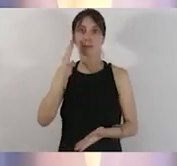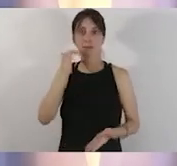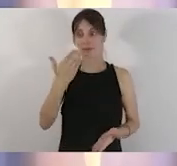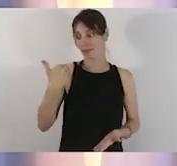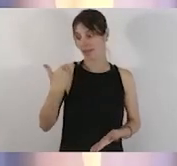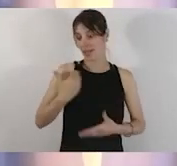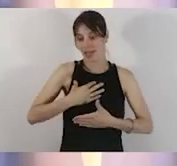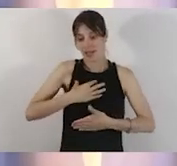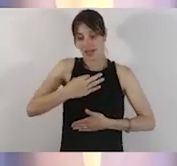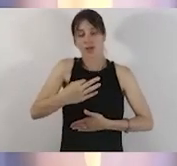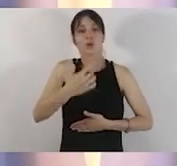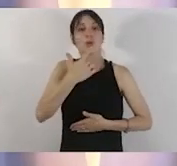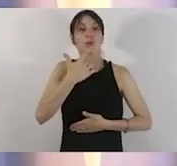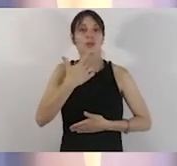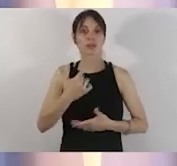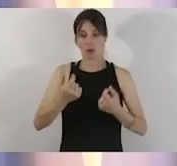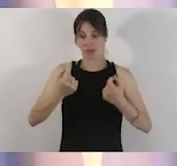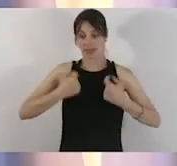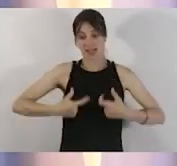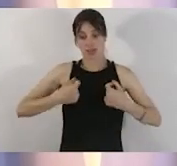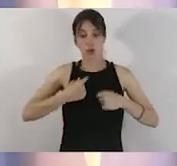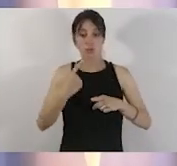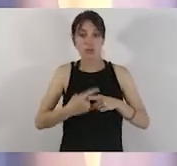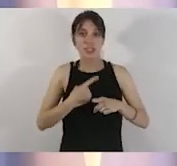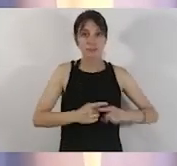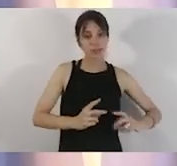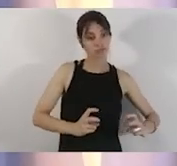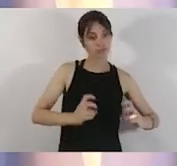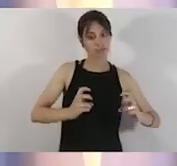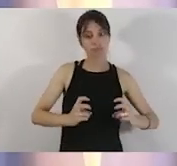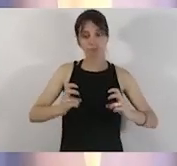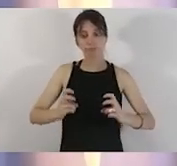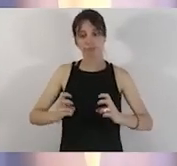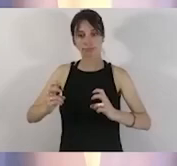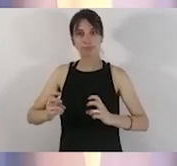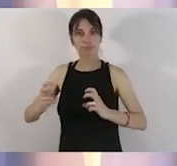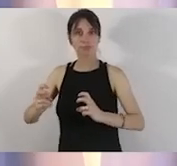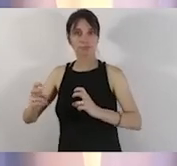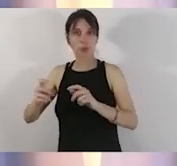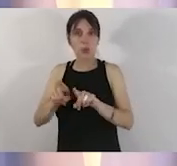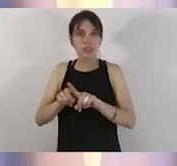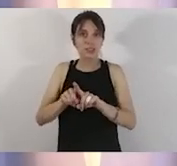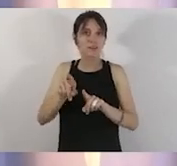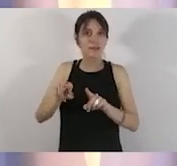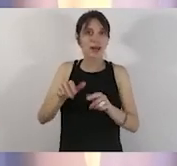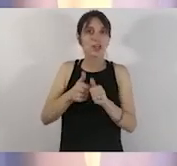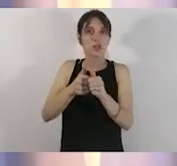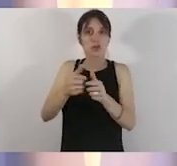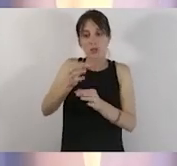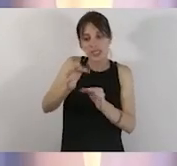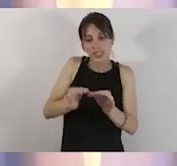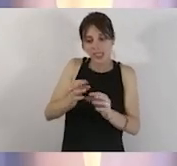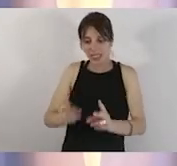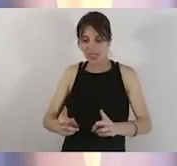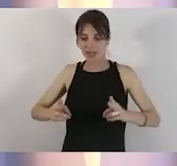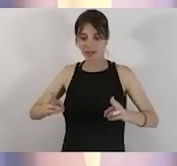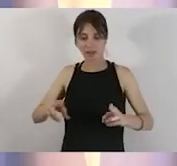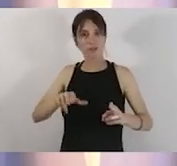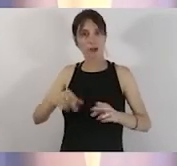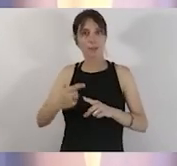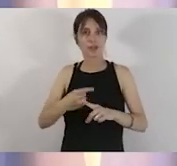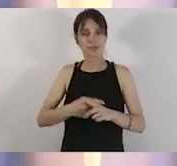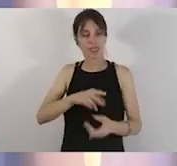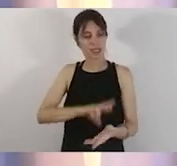une montée en puissance des dépenses. Elles peuvent être assez cycliques également. Et puis, on va progressivement trouver un rythme